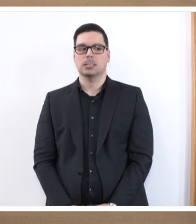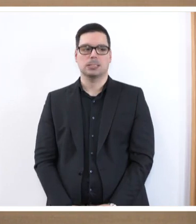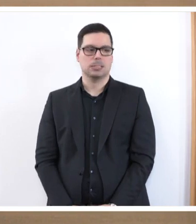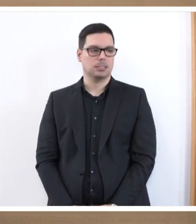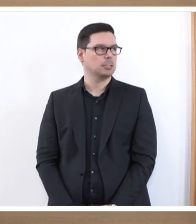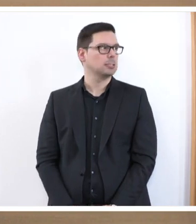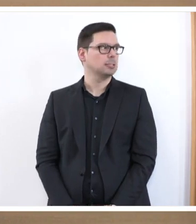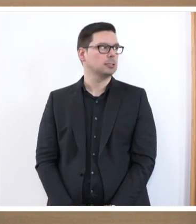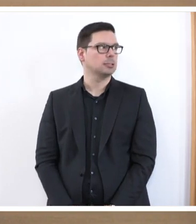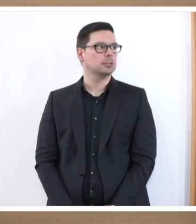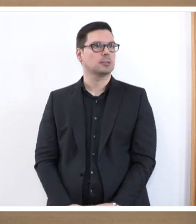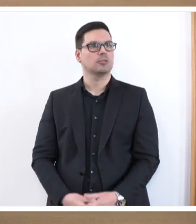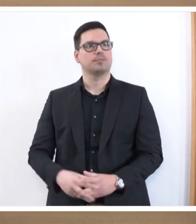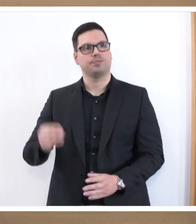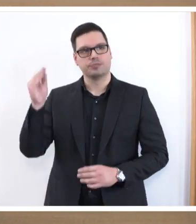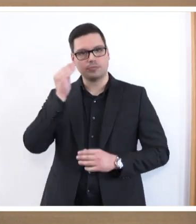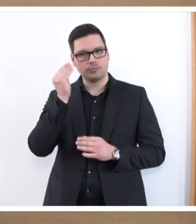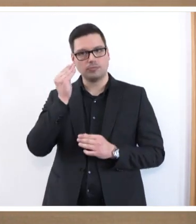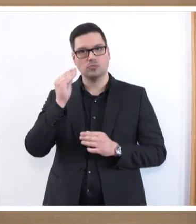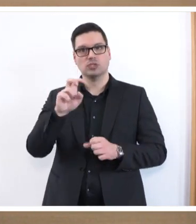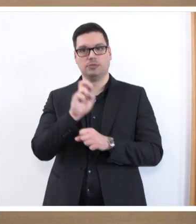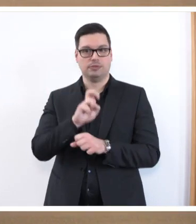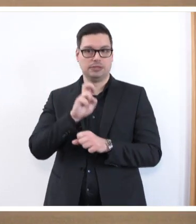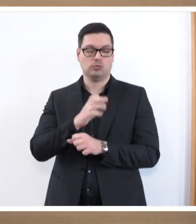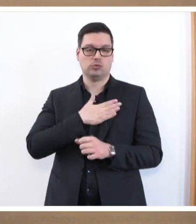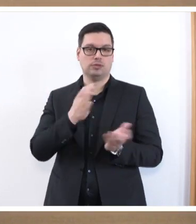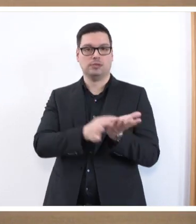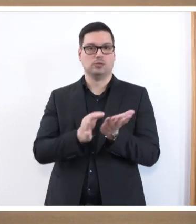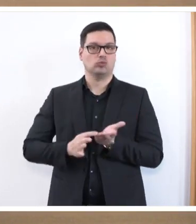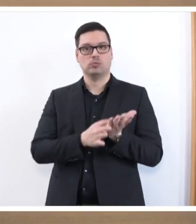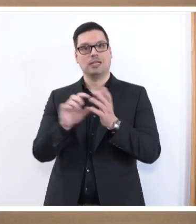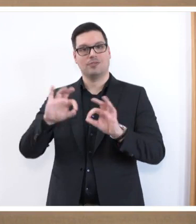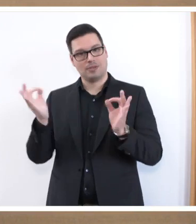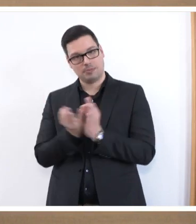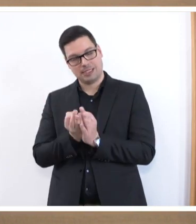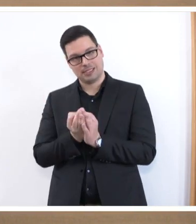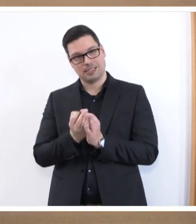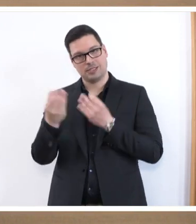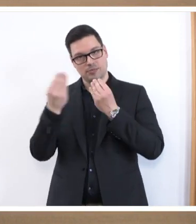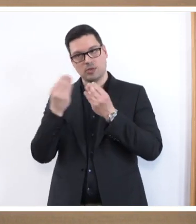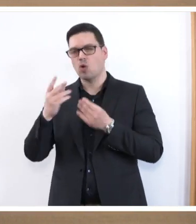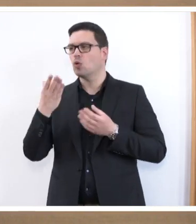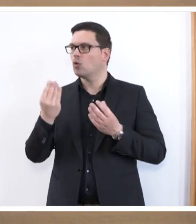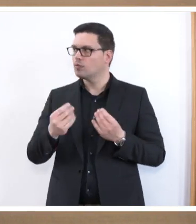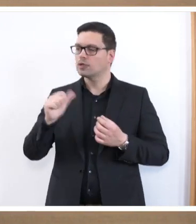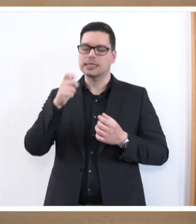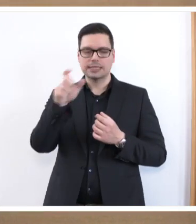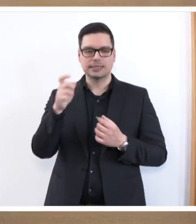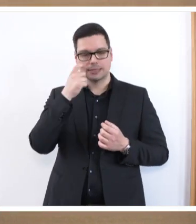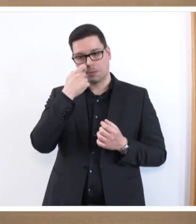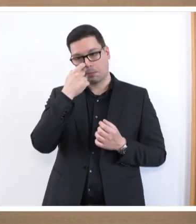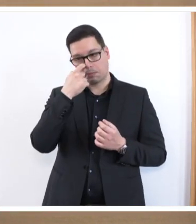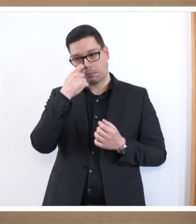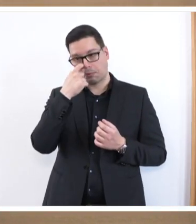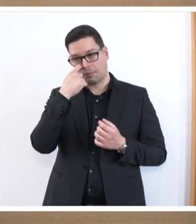Und wenn ich mich dann mit den Vertreterinnen und Vertretern unserer kommunalen Familie unterhalte, dann fällt ganz oft ein Satz: